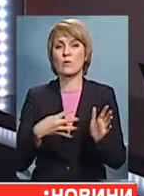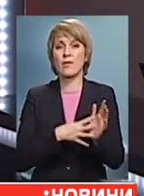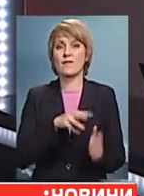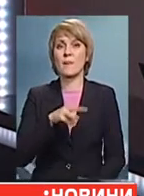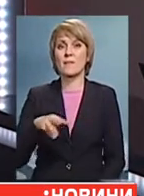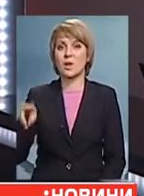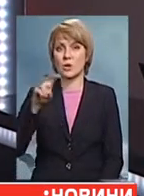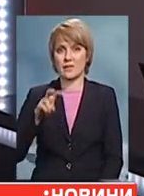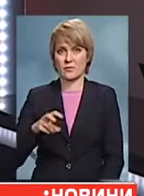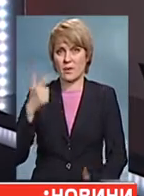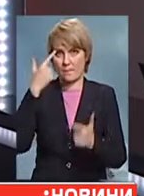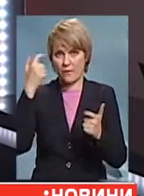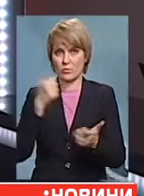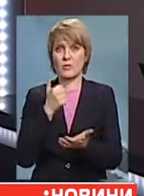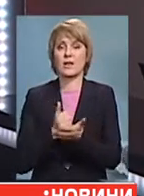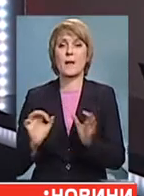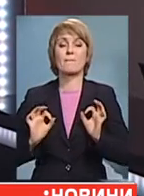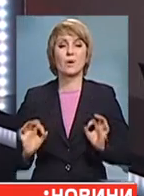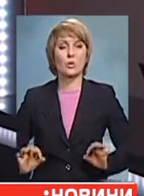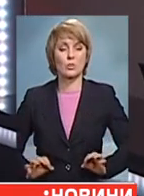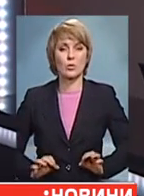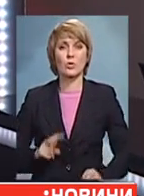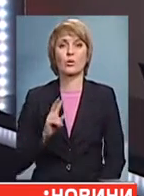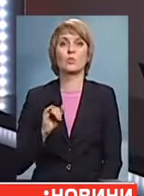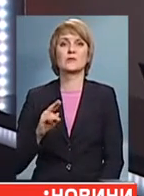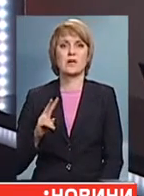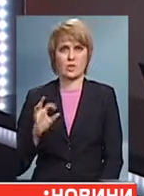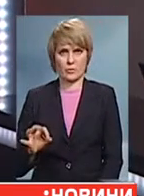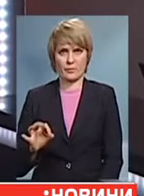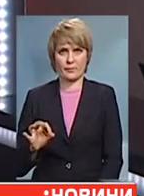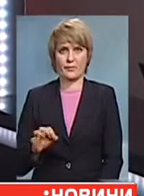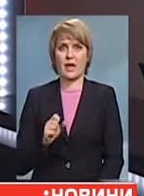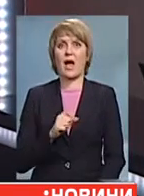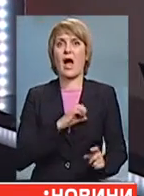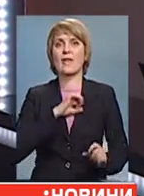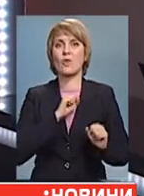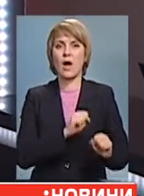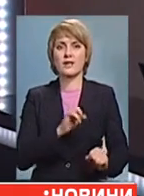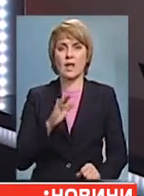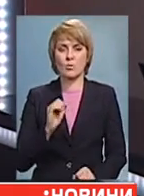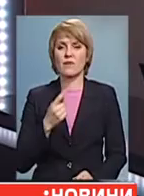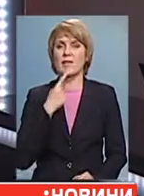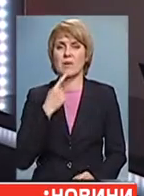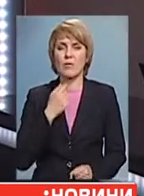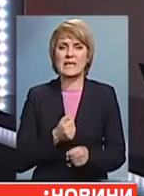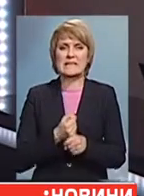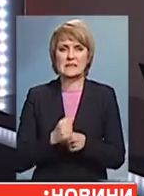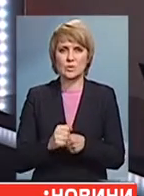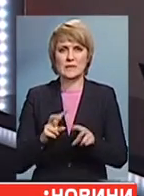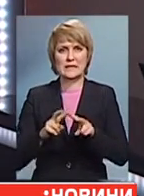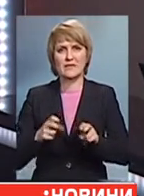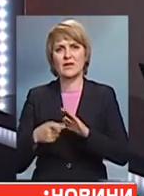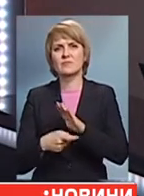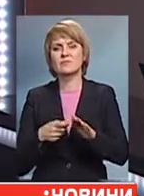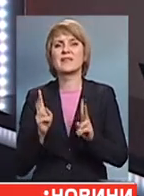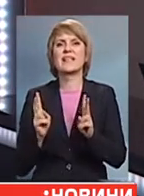доларів. Про це повідомив прокурор Генпрокуратури Владислав Куценко. За його словами, адвокати Арбузова нині намагаються тиснути на слідство, щоб